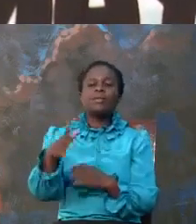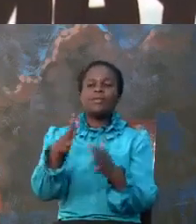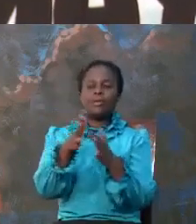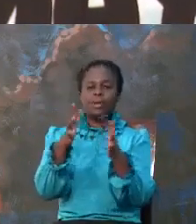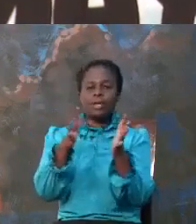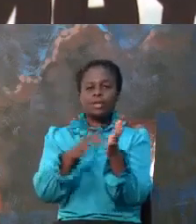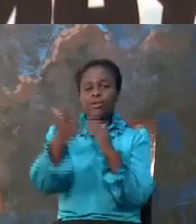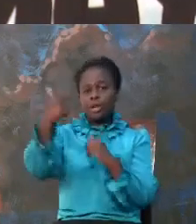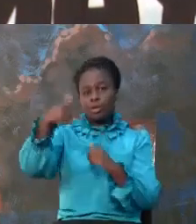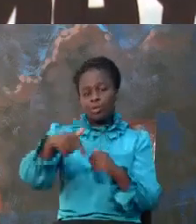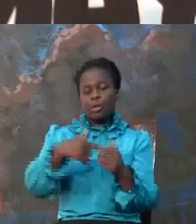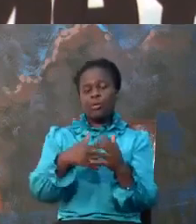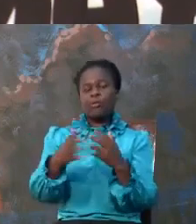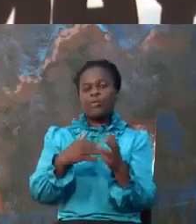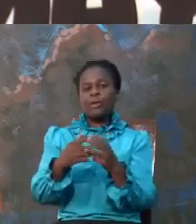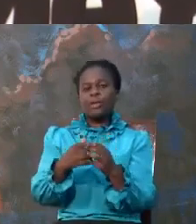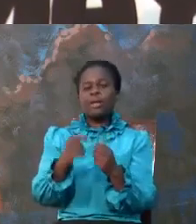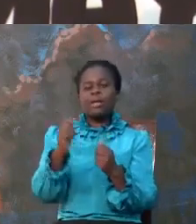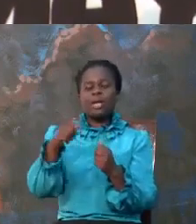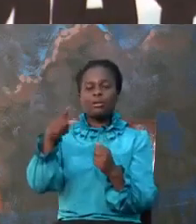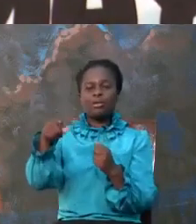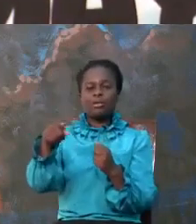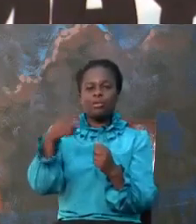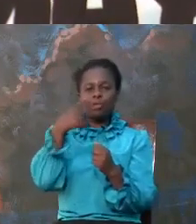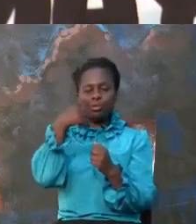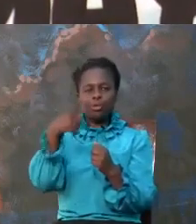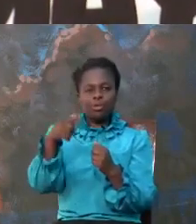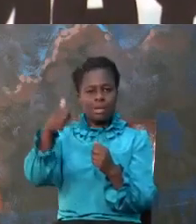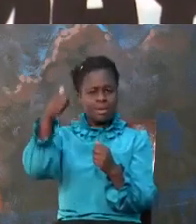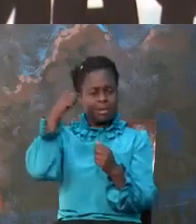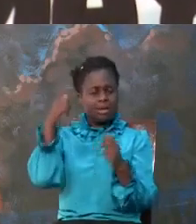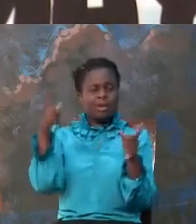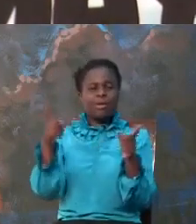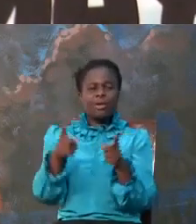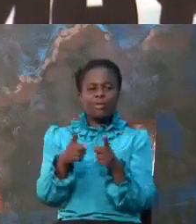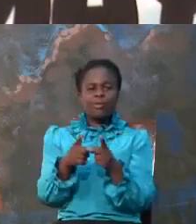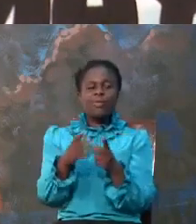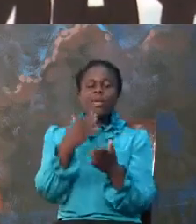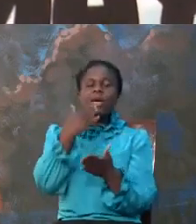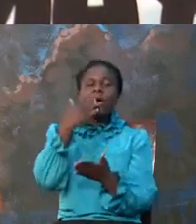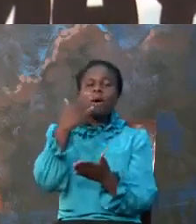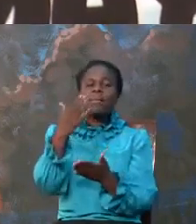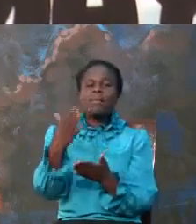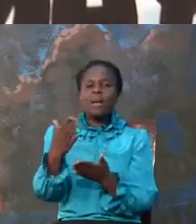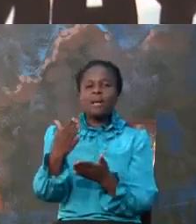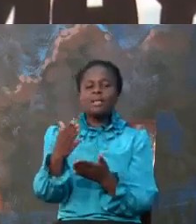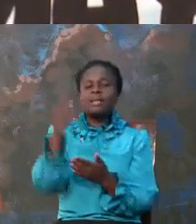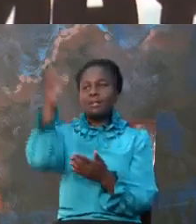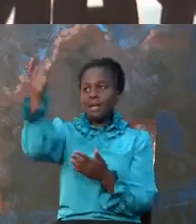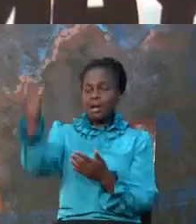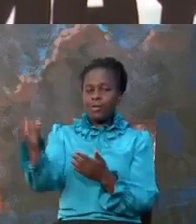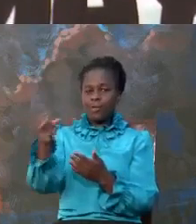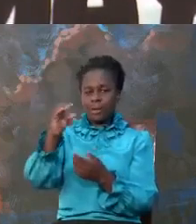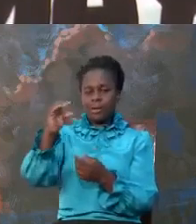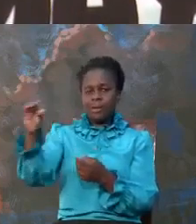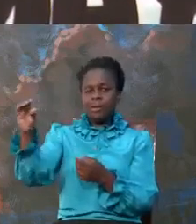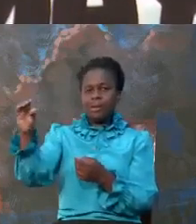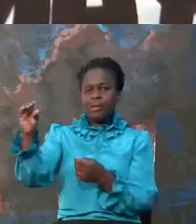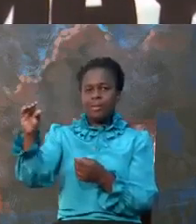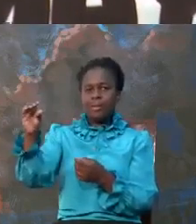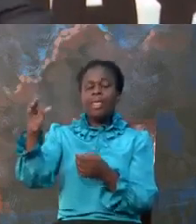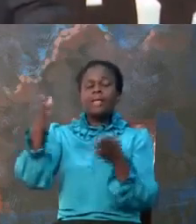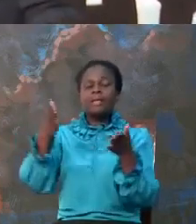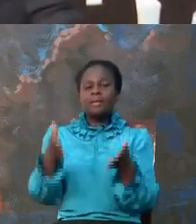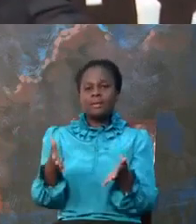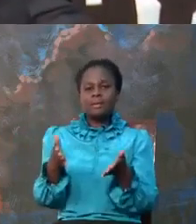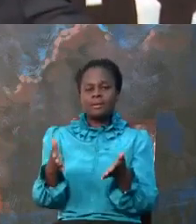Yesu alikuja kufanya. Na hiyo ndio tuliona jana kwa kifupi kabisa habari za Kalvari.